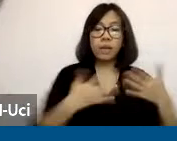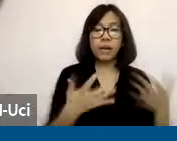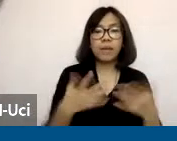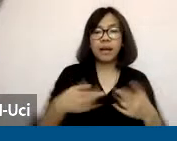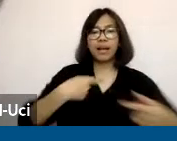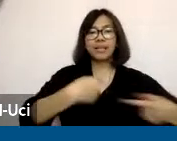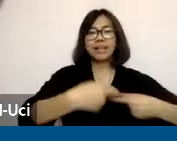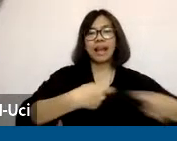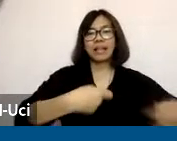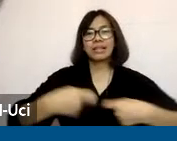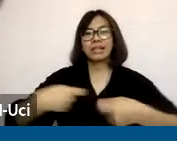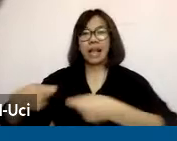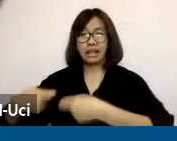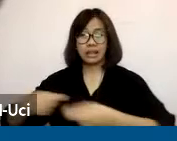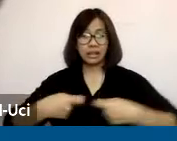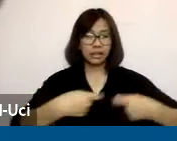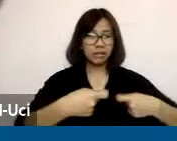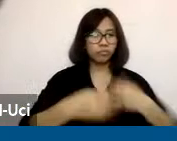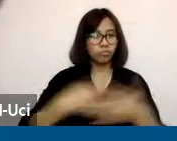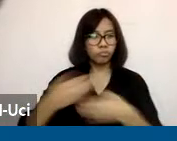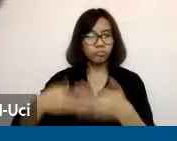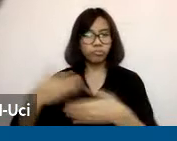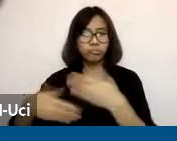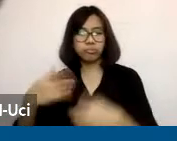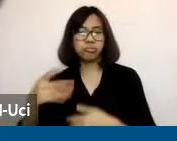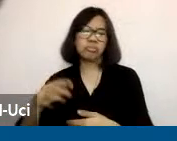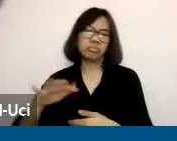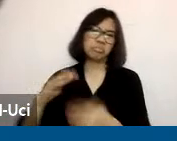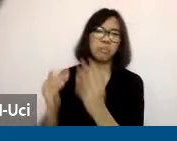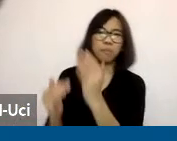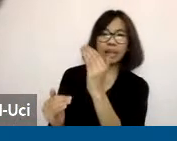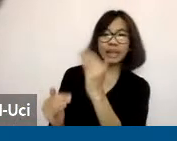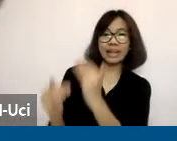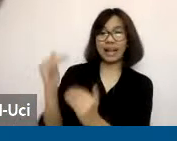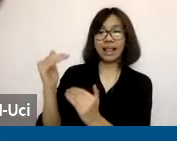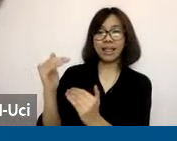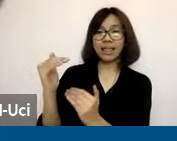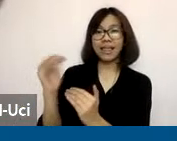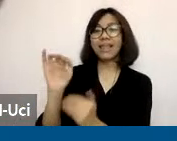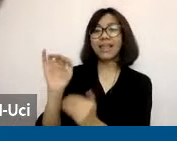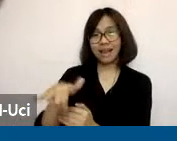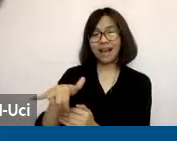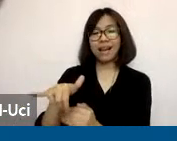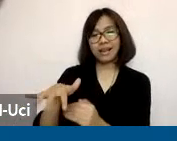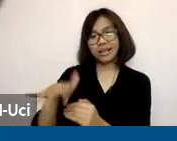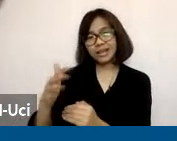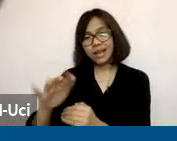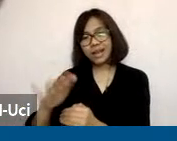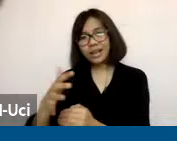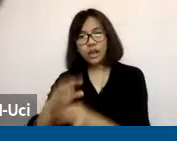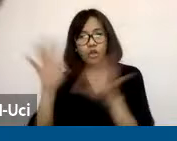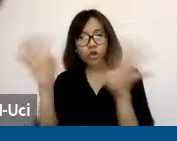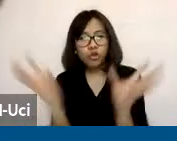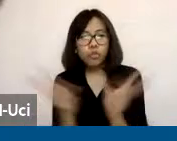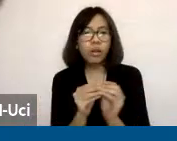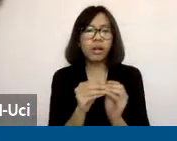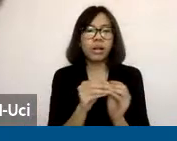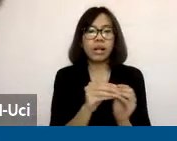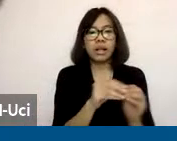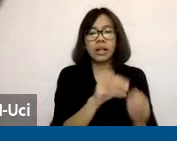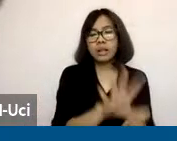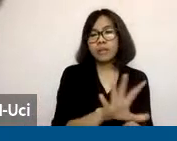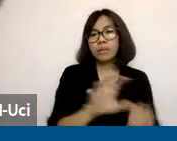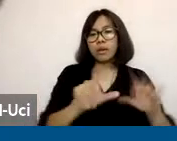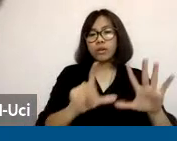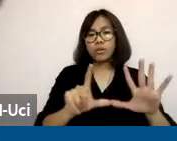transaksi elektronik ini juga meningkat dan tercatat mencapai 578